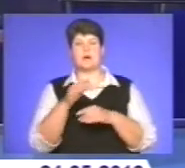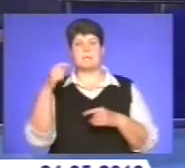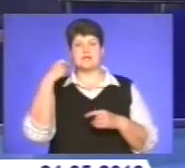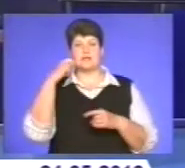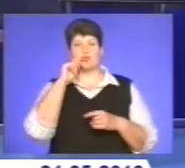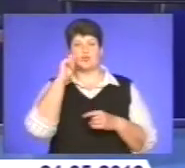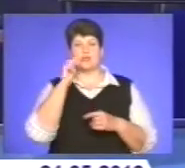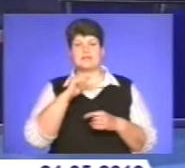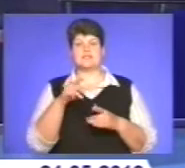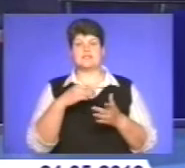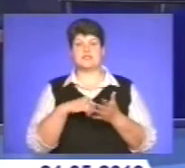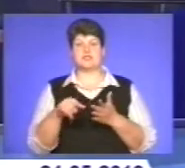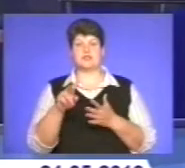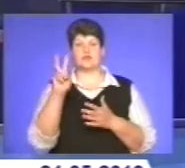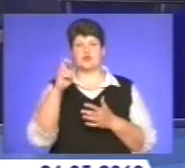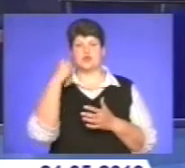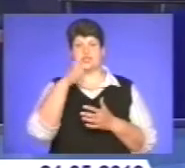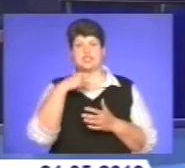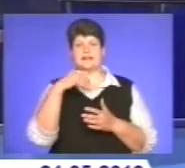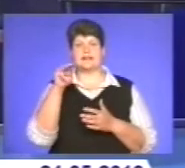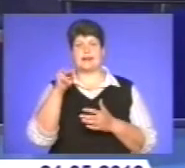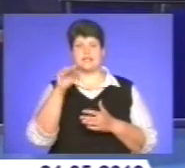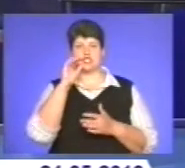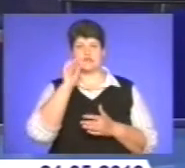відзначення 200-річчя Тараса Шевченка.